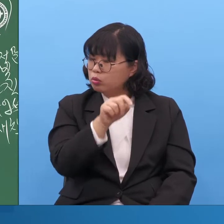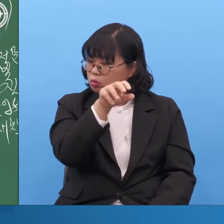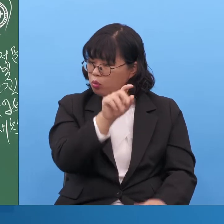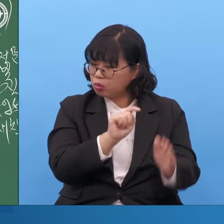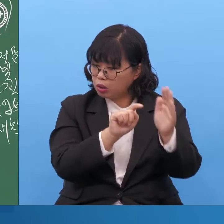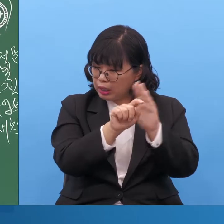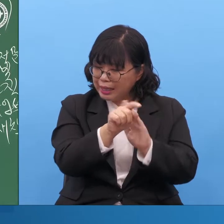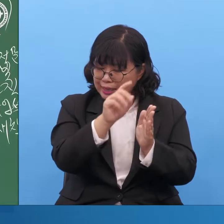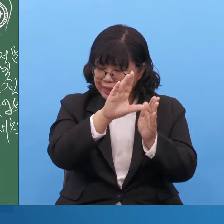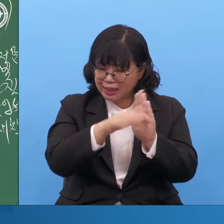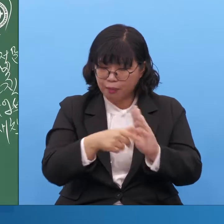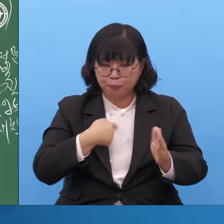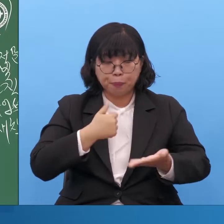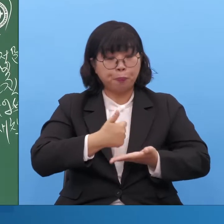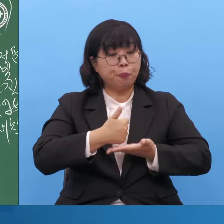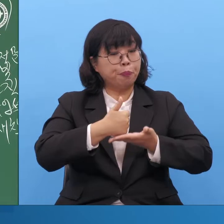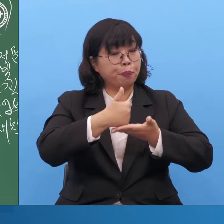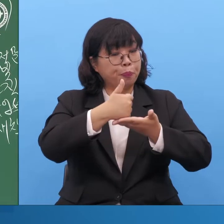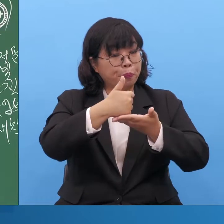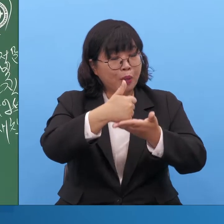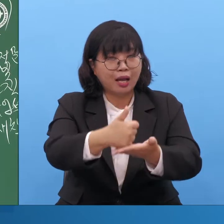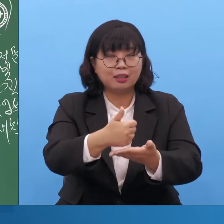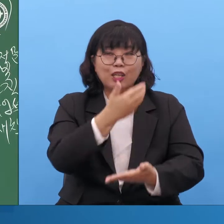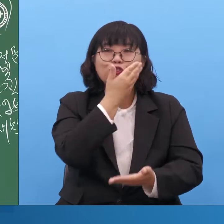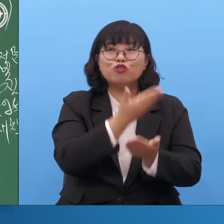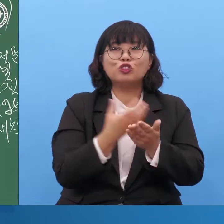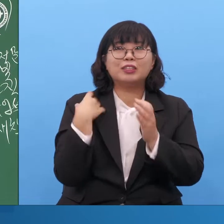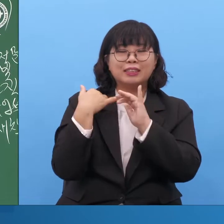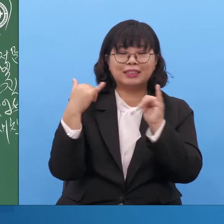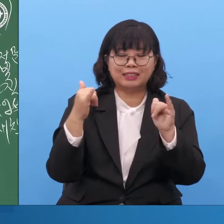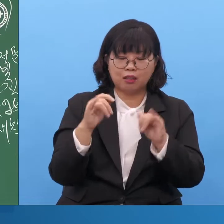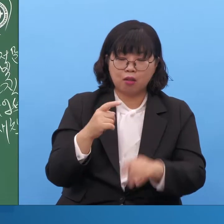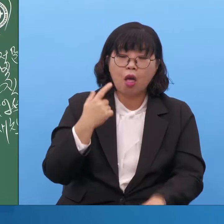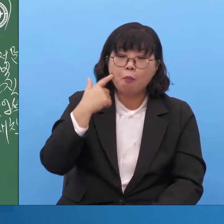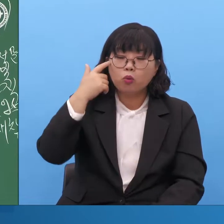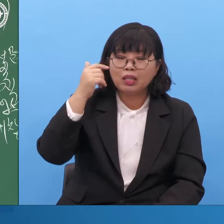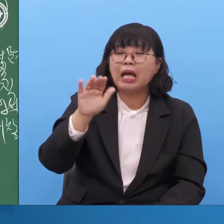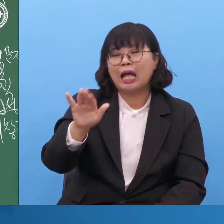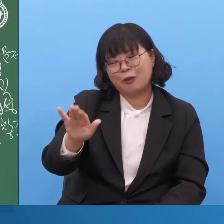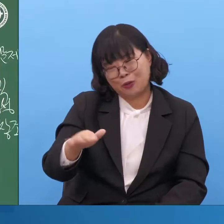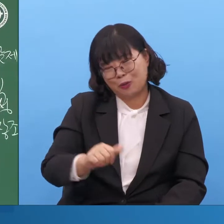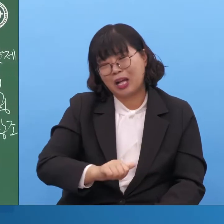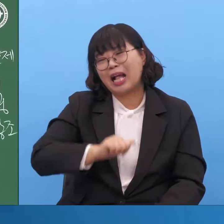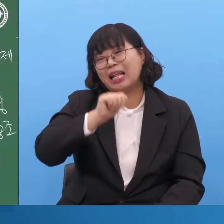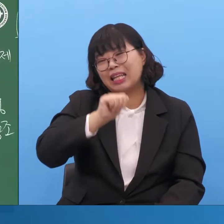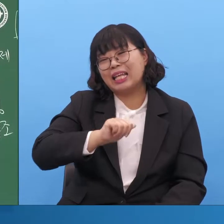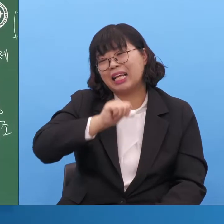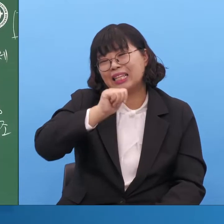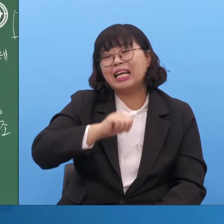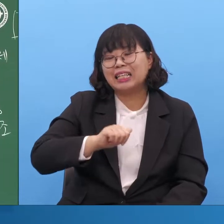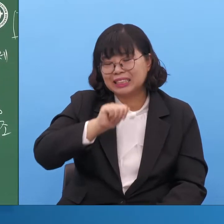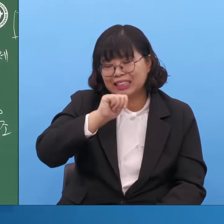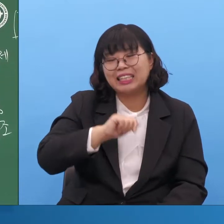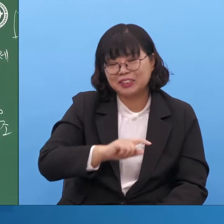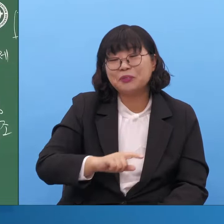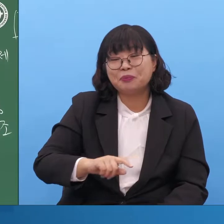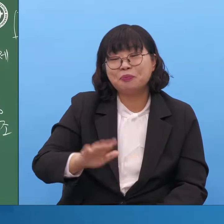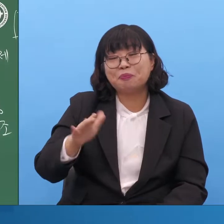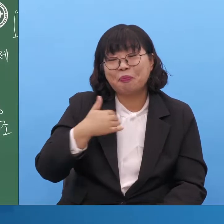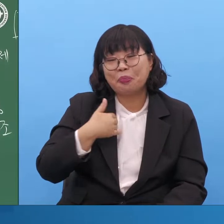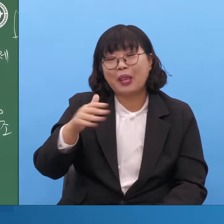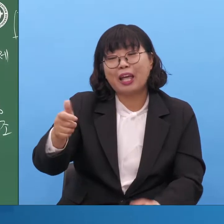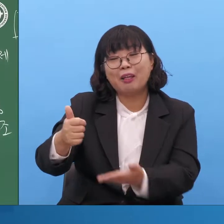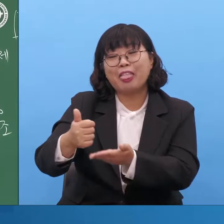no reason for that. I should host them. 어떨 때는 그걸 비서들 시켜가지고요. 특별한 손님들 맞을 때 그 사람들 당연히 우리